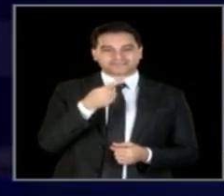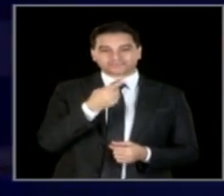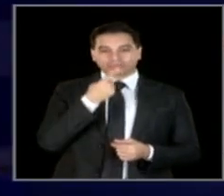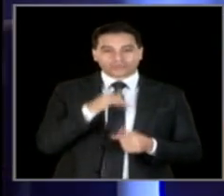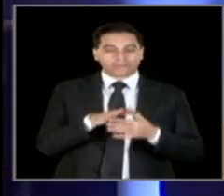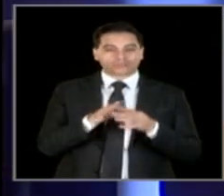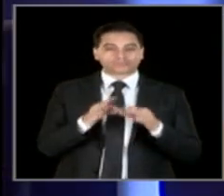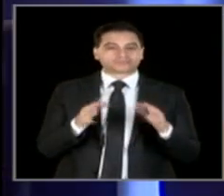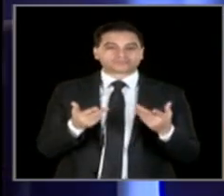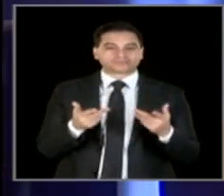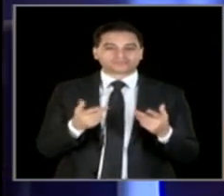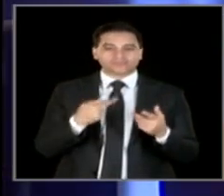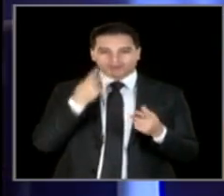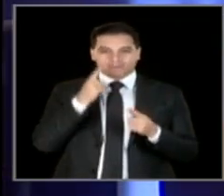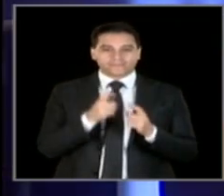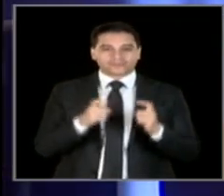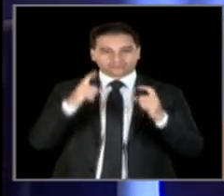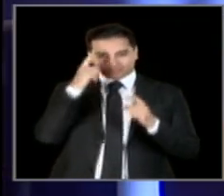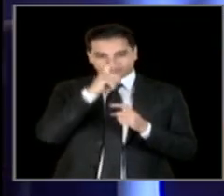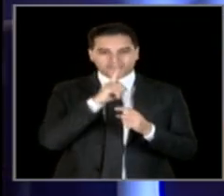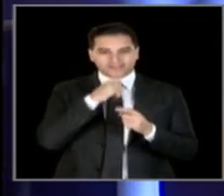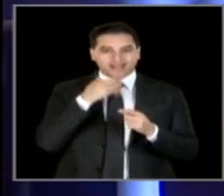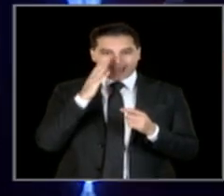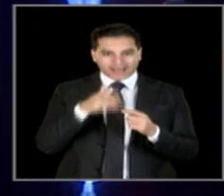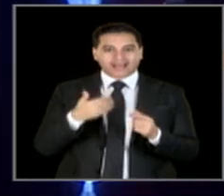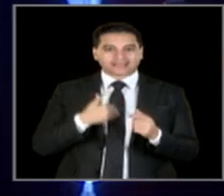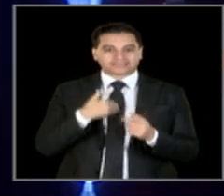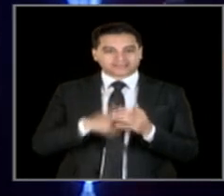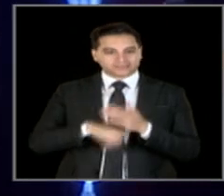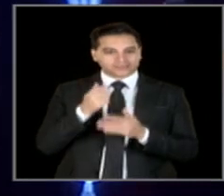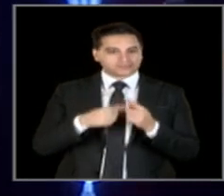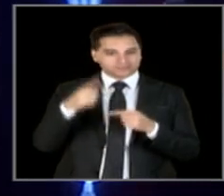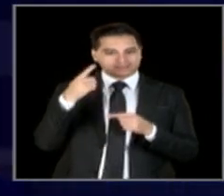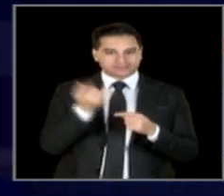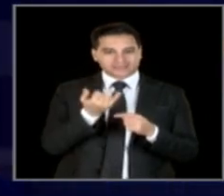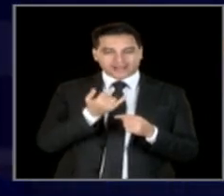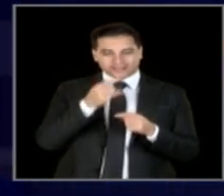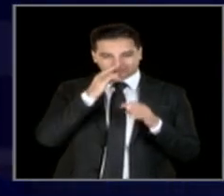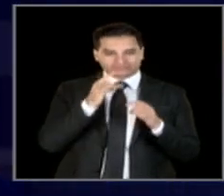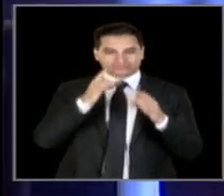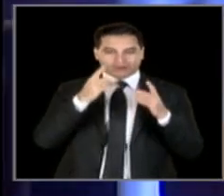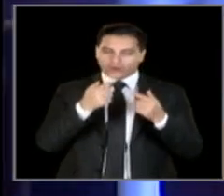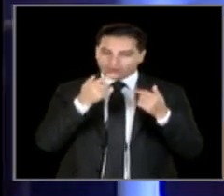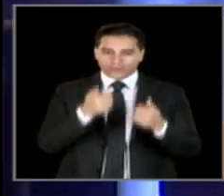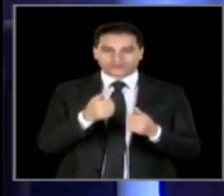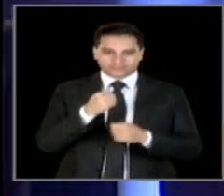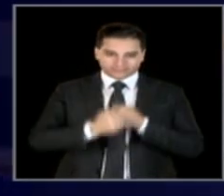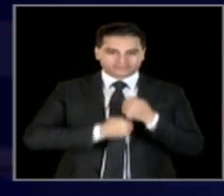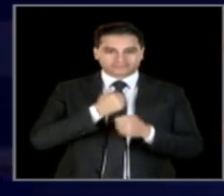الموقف؟ هو الماتش صعب، بس انا حاسه ان احنا نقدر نرجع تاني في المباراه. كويس، شدوا حيلكم ان شاء